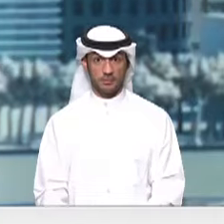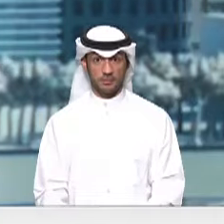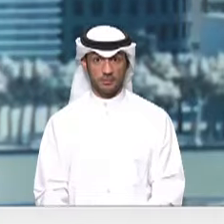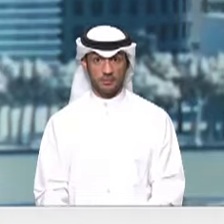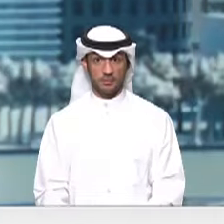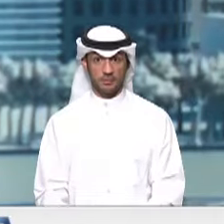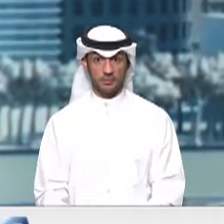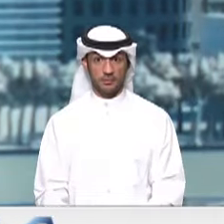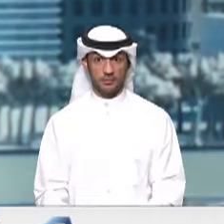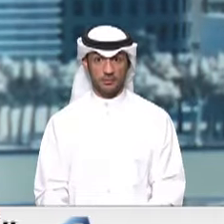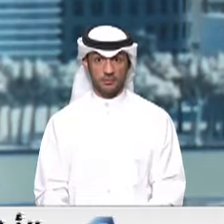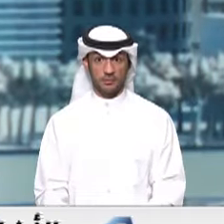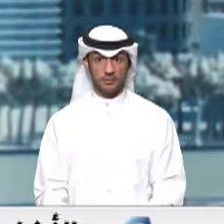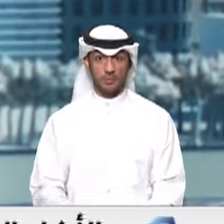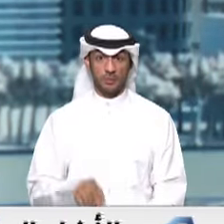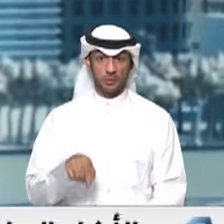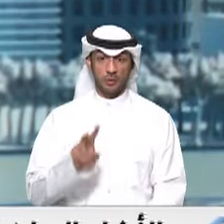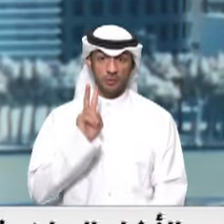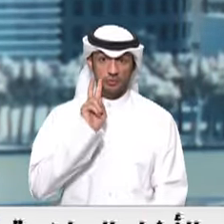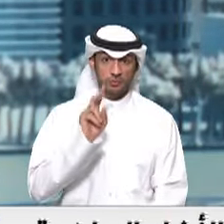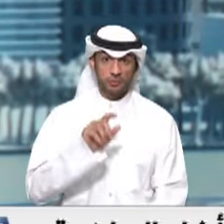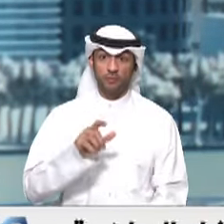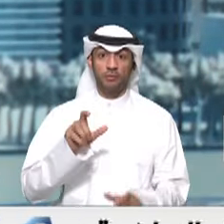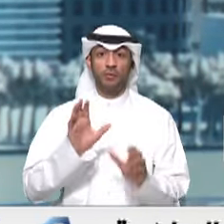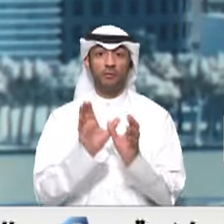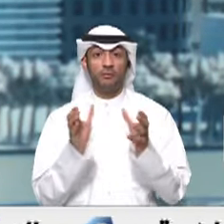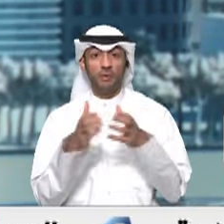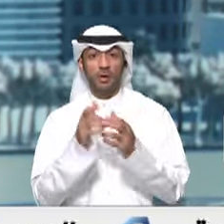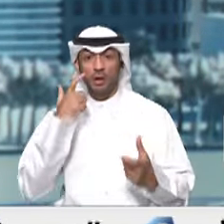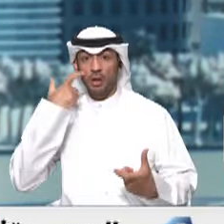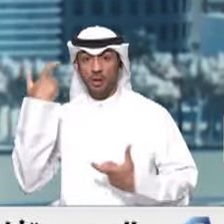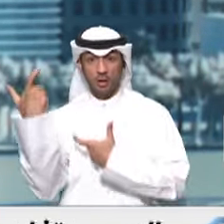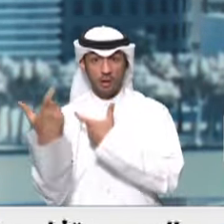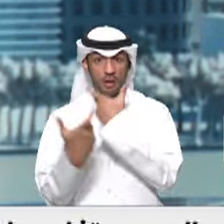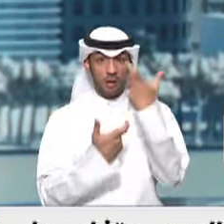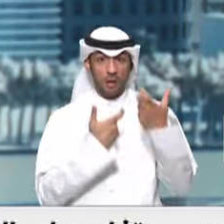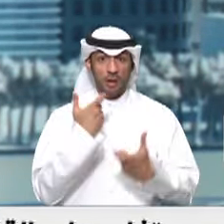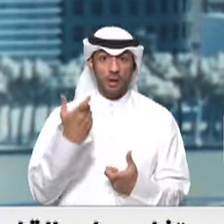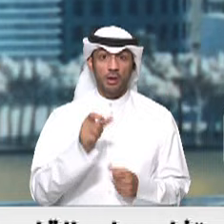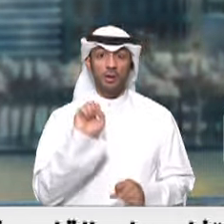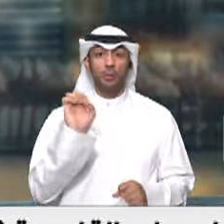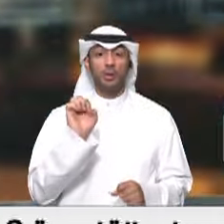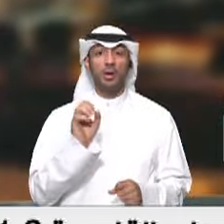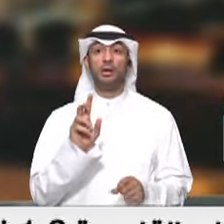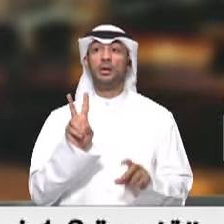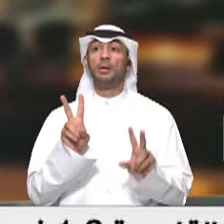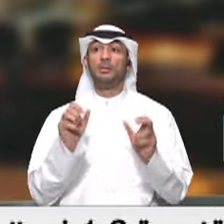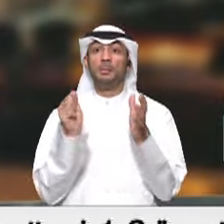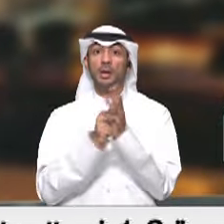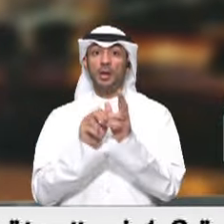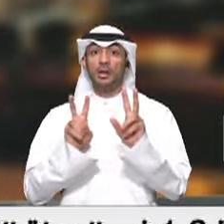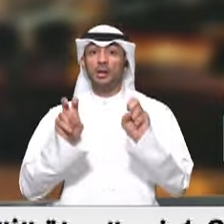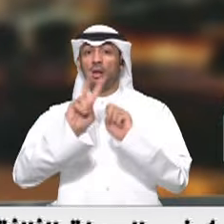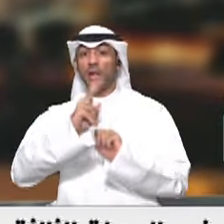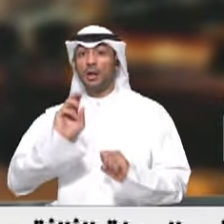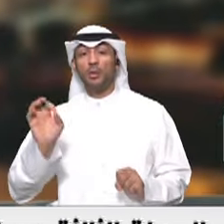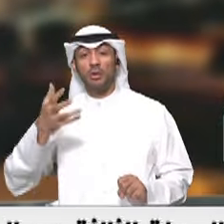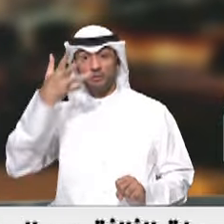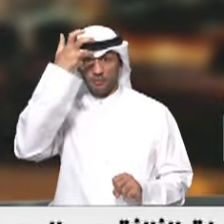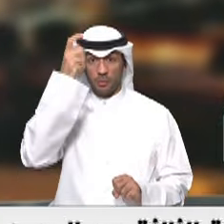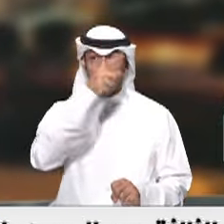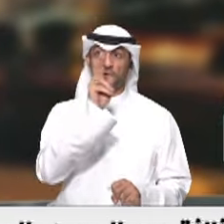اقام الفريق الرقابي جوله ميدانيه مكثفه على العقارات في منطقه الفروانيه بهدف الكشف عن جميع